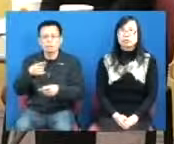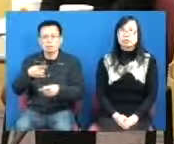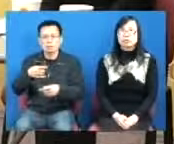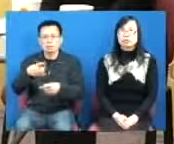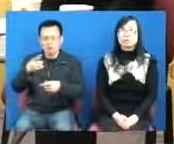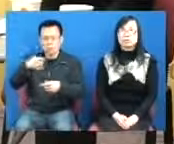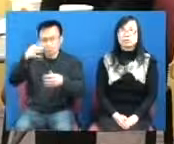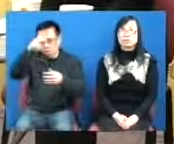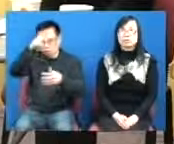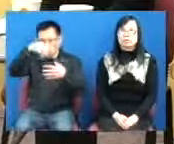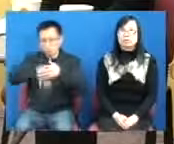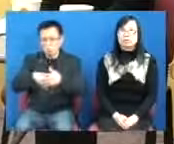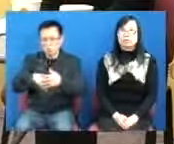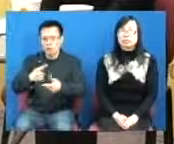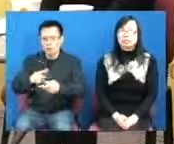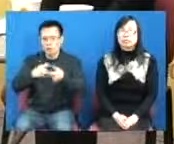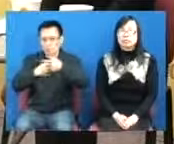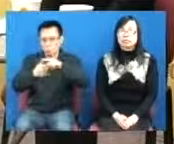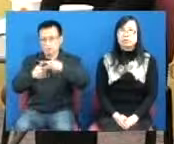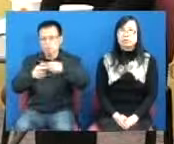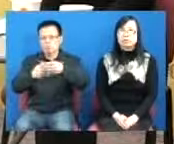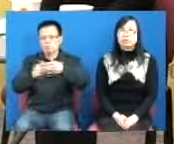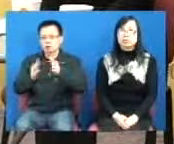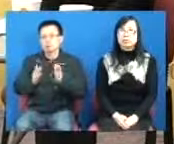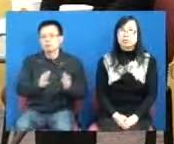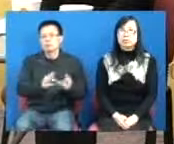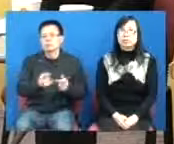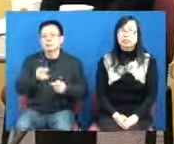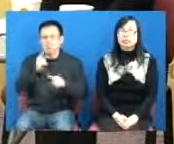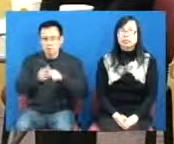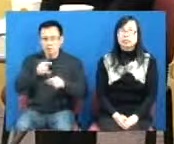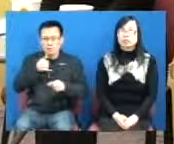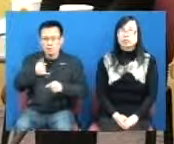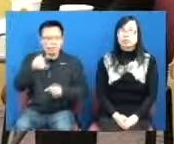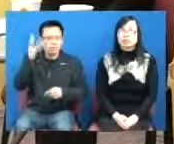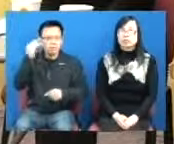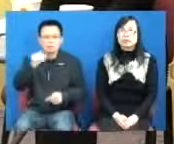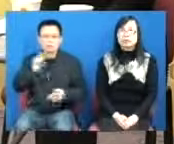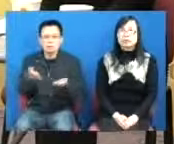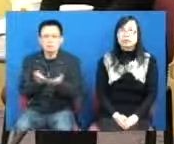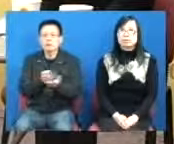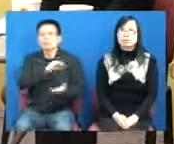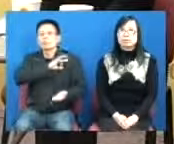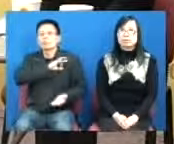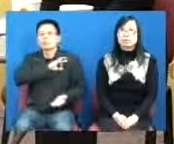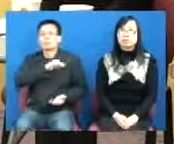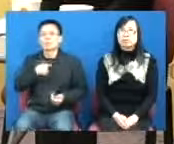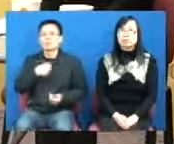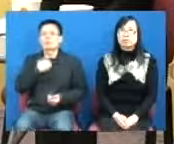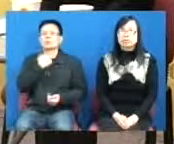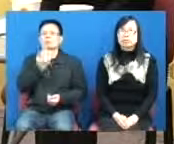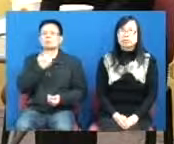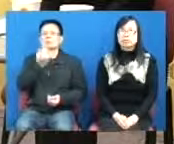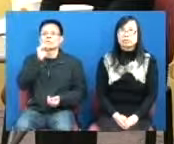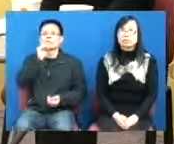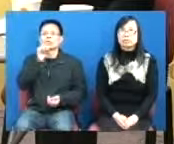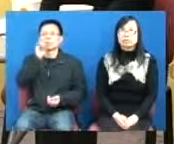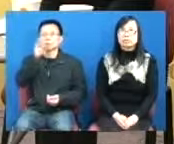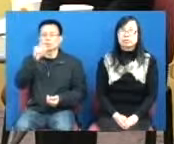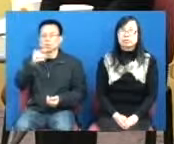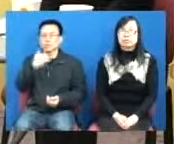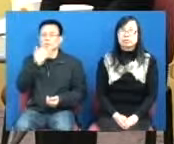方式然後如果你真的有機會去到這些聽證會的話我告訴你你發表了一些意見如果你是批評